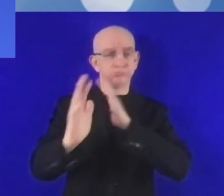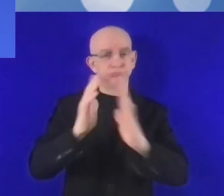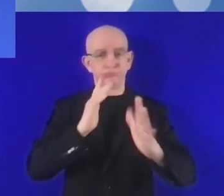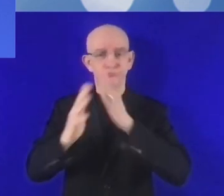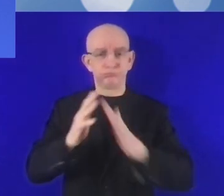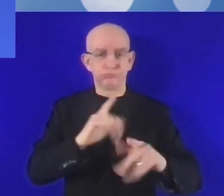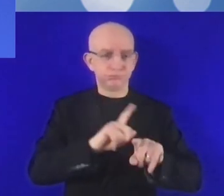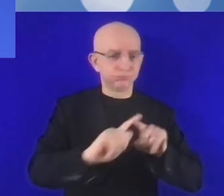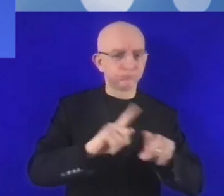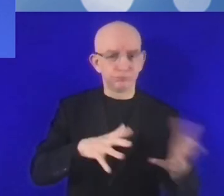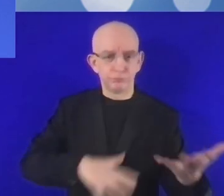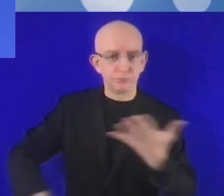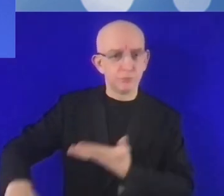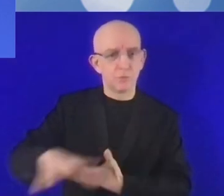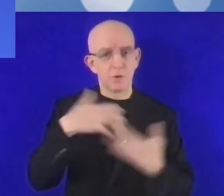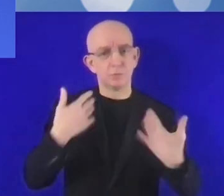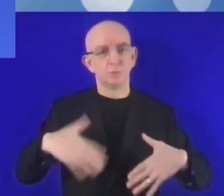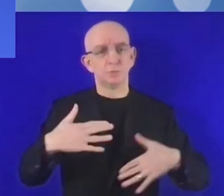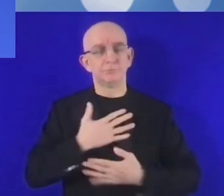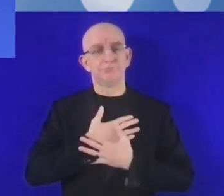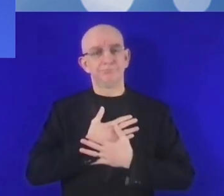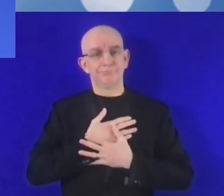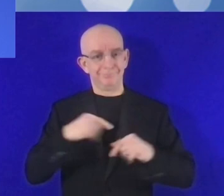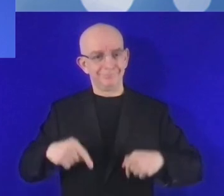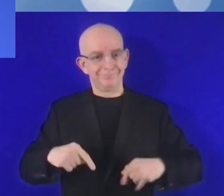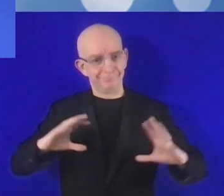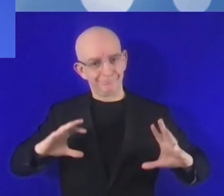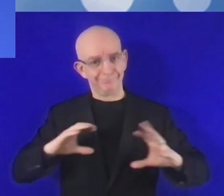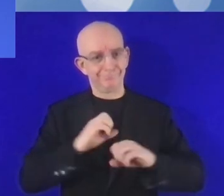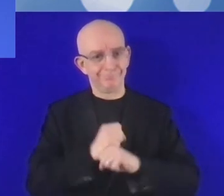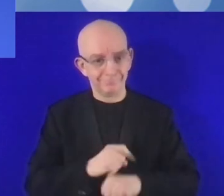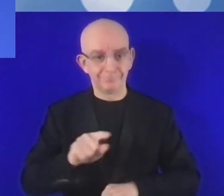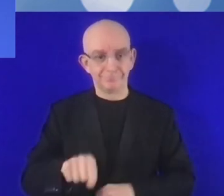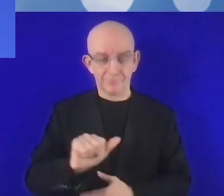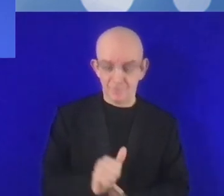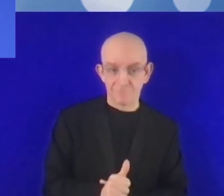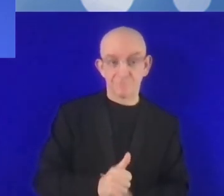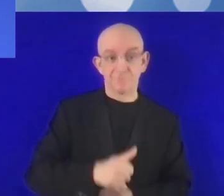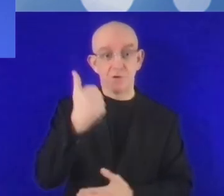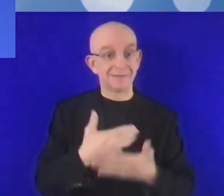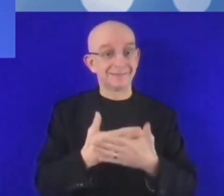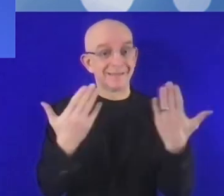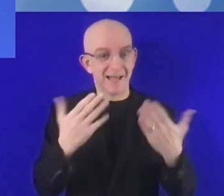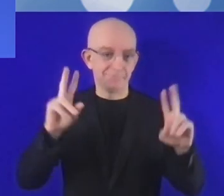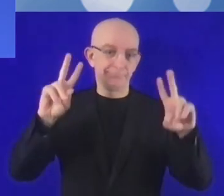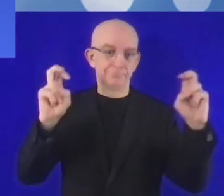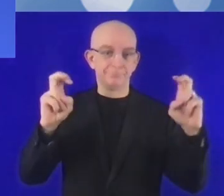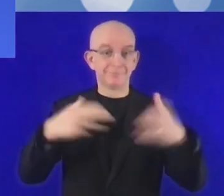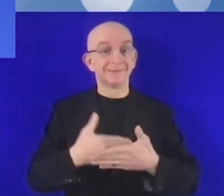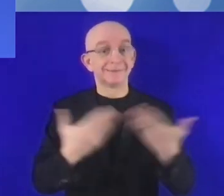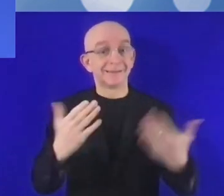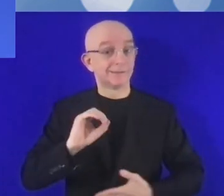впереди. Это очень насыщенный день, у нас насыщенная повестка дня, очень